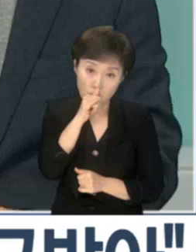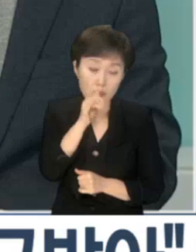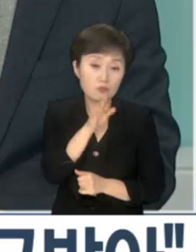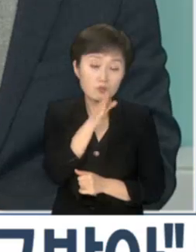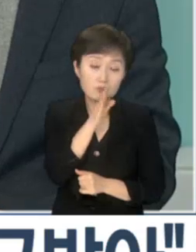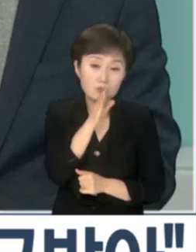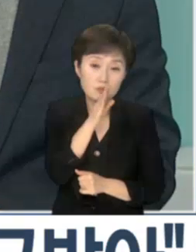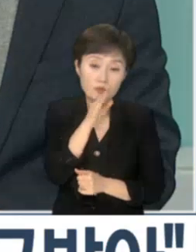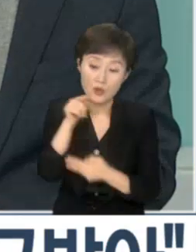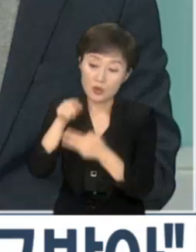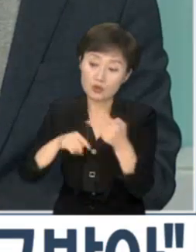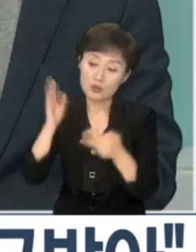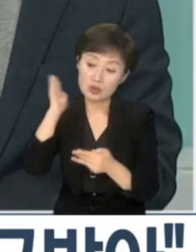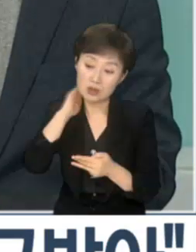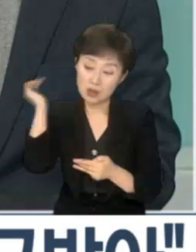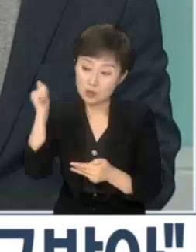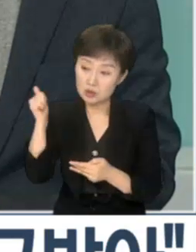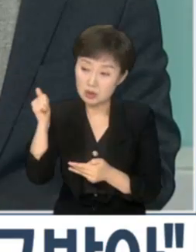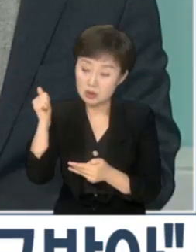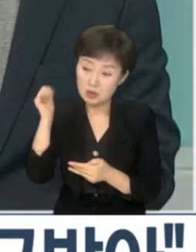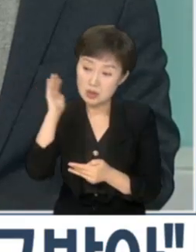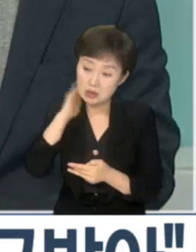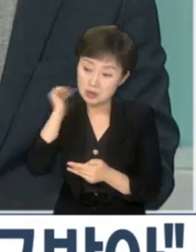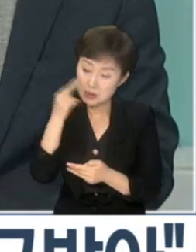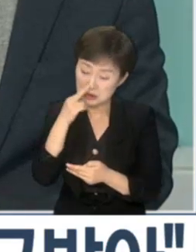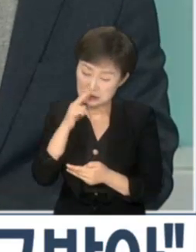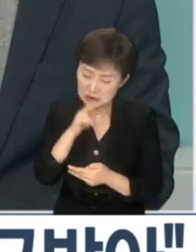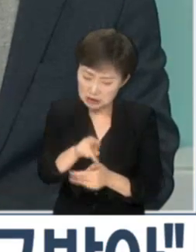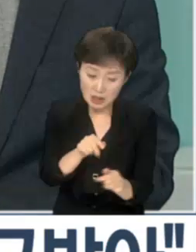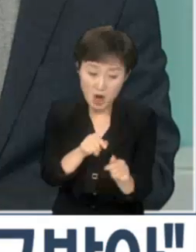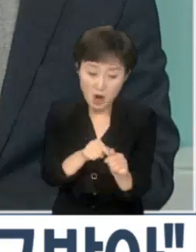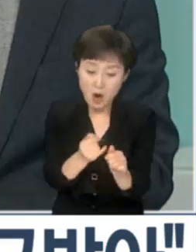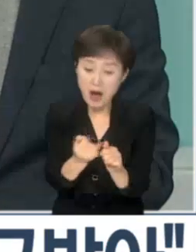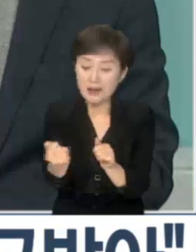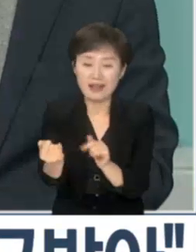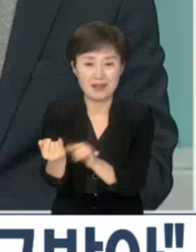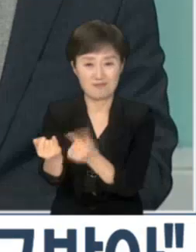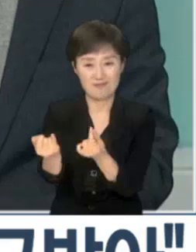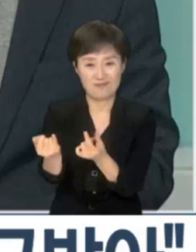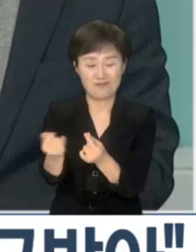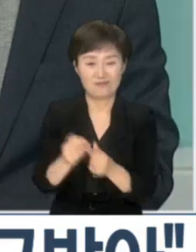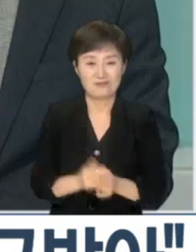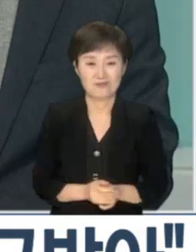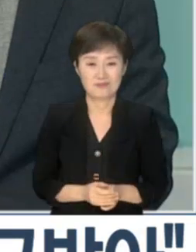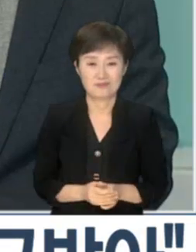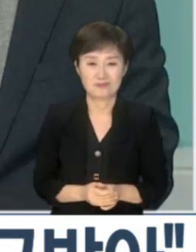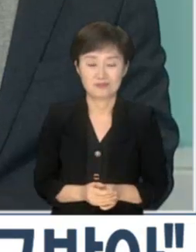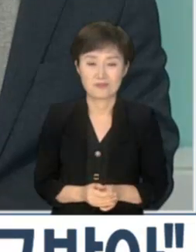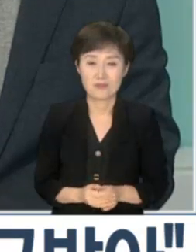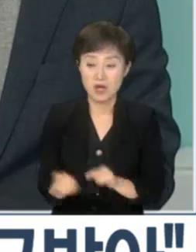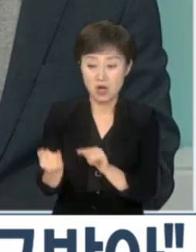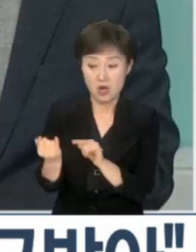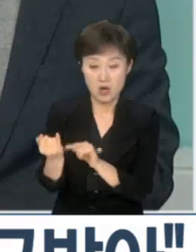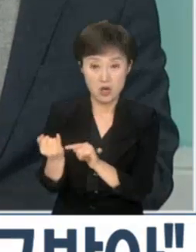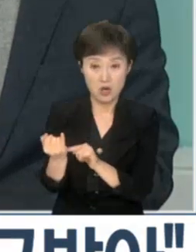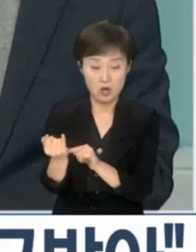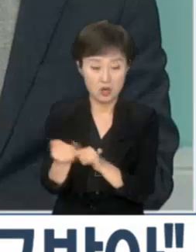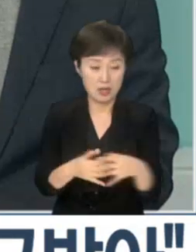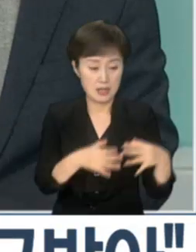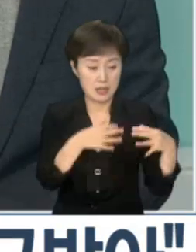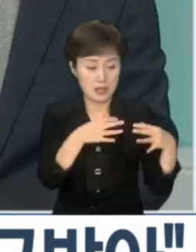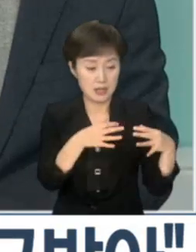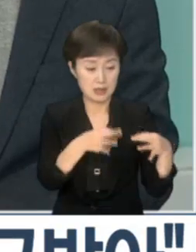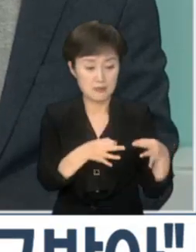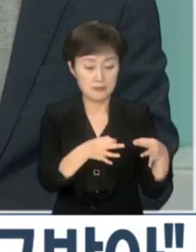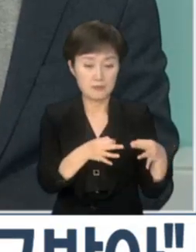윤석열 대통령의 절친의 아내로도 잘 알려져 있죠. 그런데 이분이 대선에서 어떤 역할을 했냐면 김건희 여사와 관련된